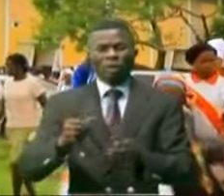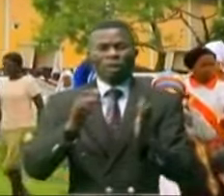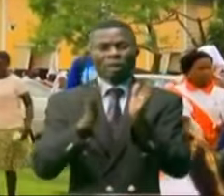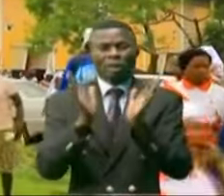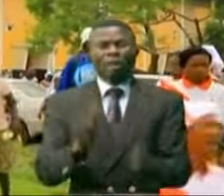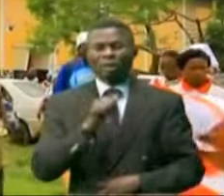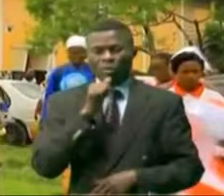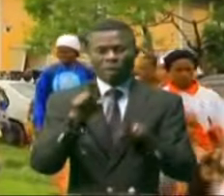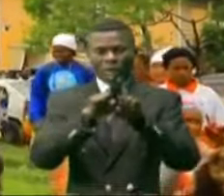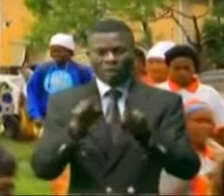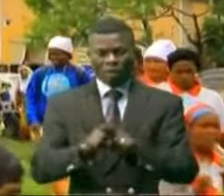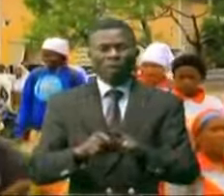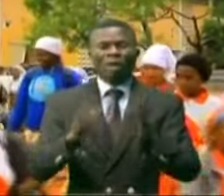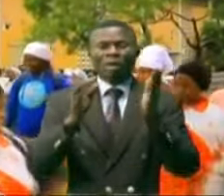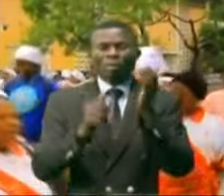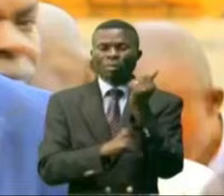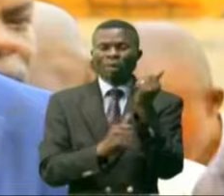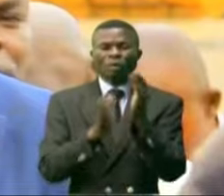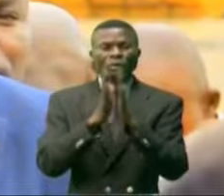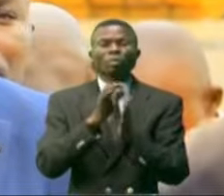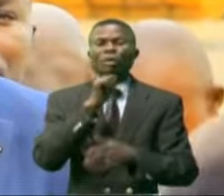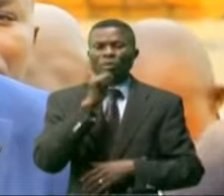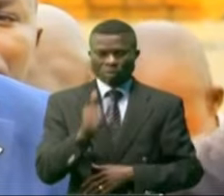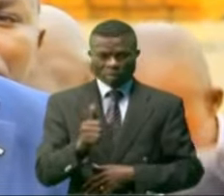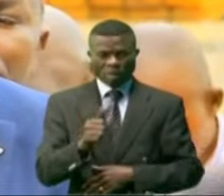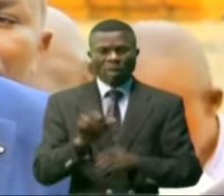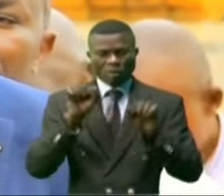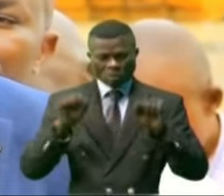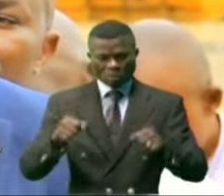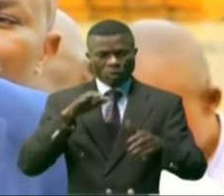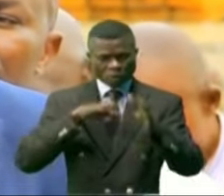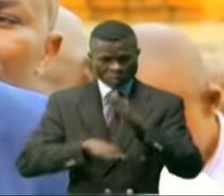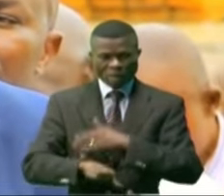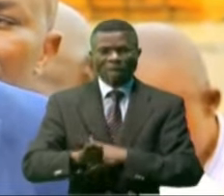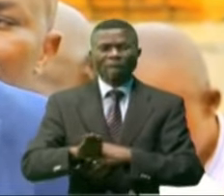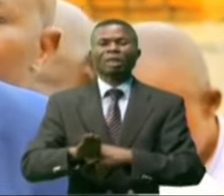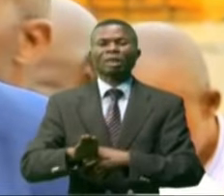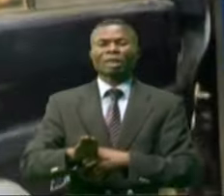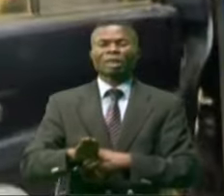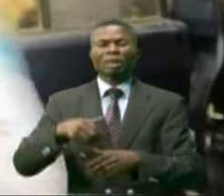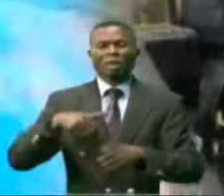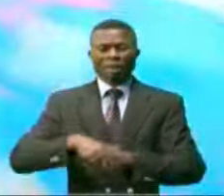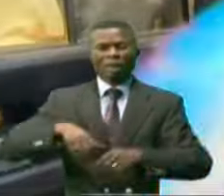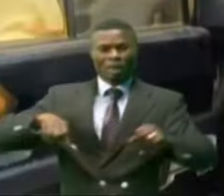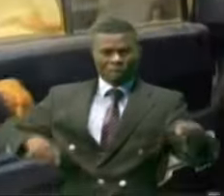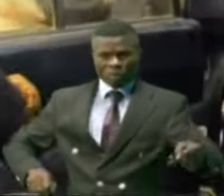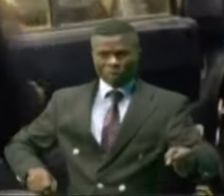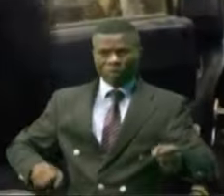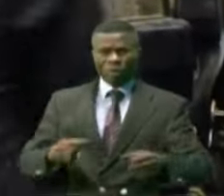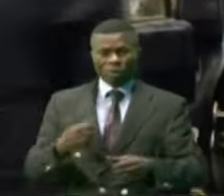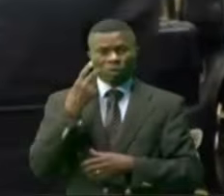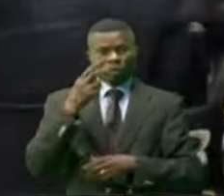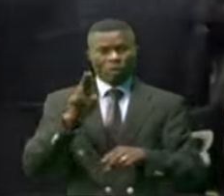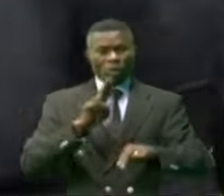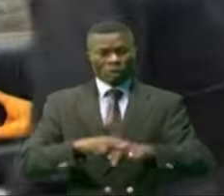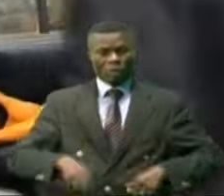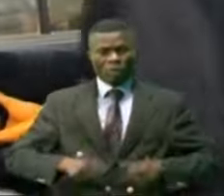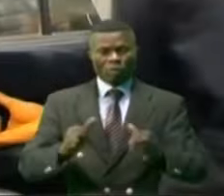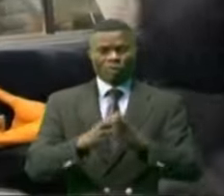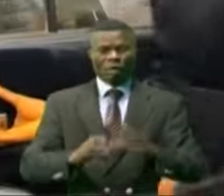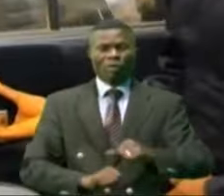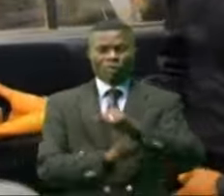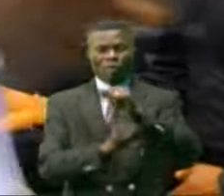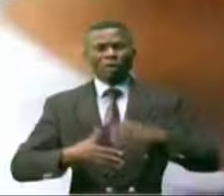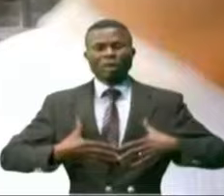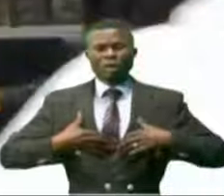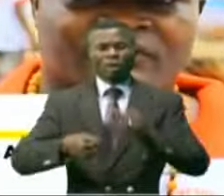chrétiens, même ceux qui ne sont pas les chrétiens, s'ils veulent passer d'ici, de l'autre côté. Si nous vivons par la grâce de Dieu. Nous